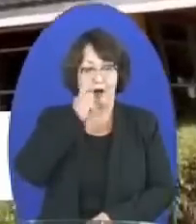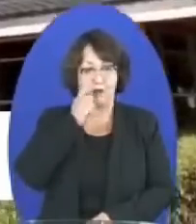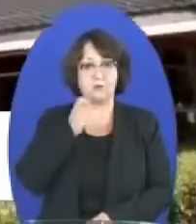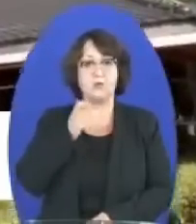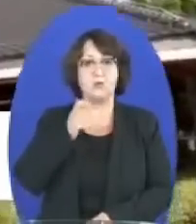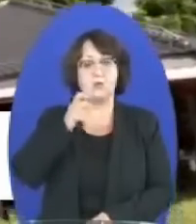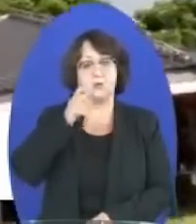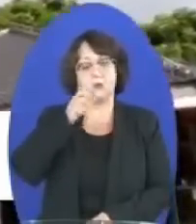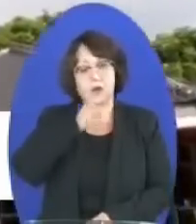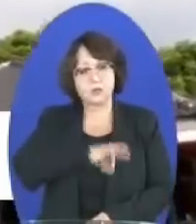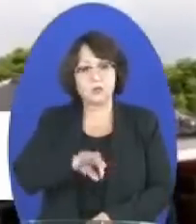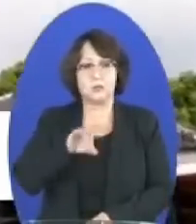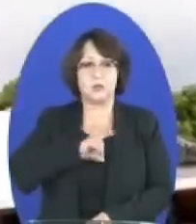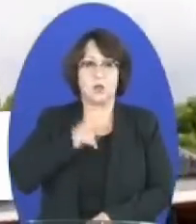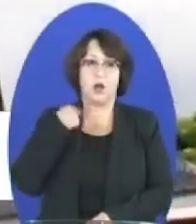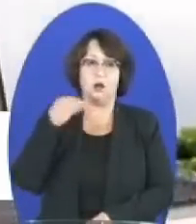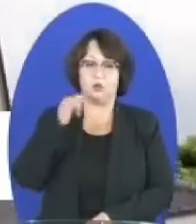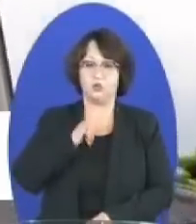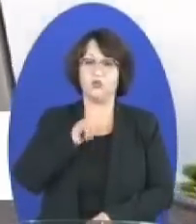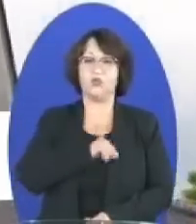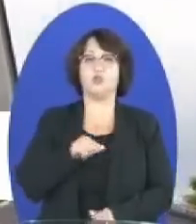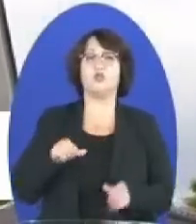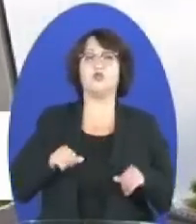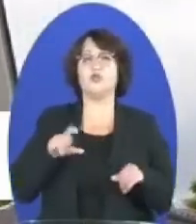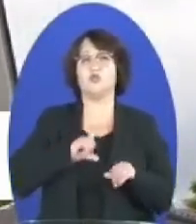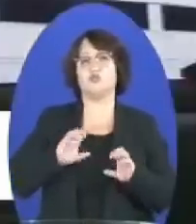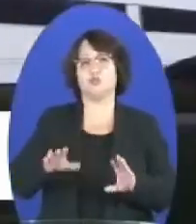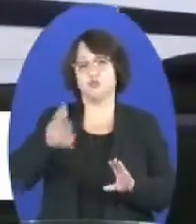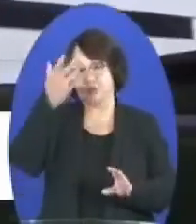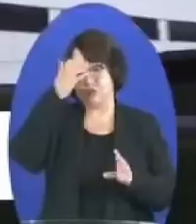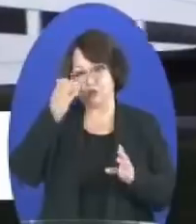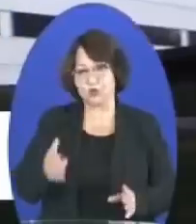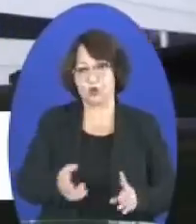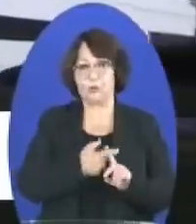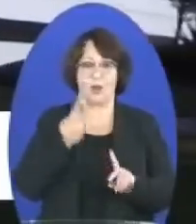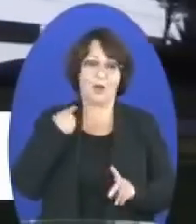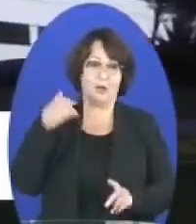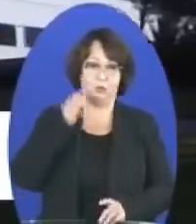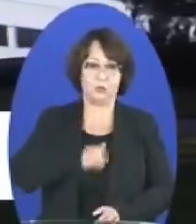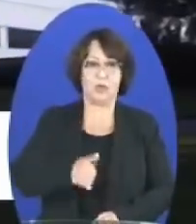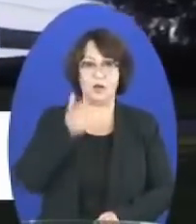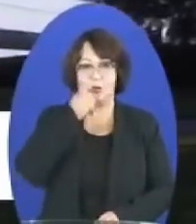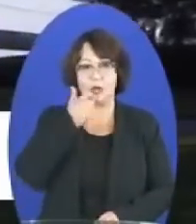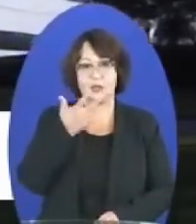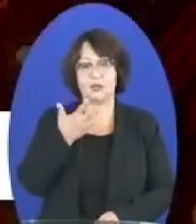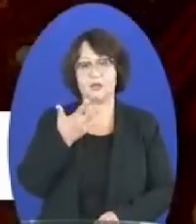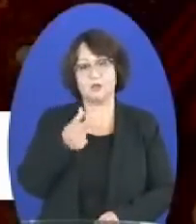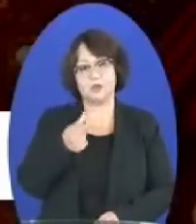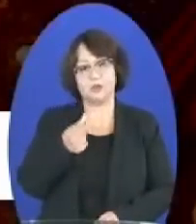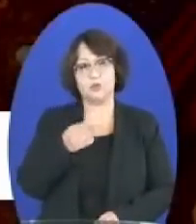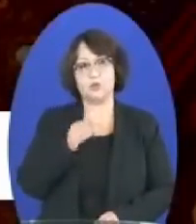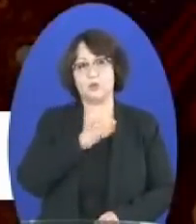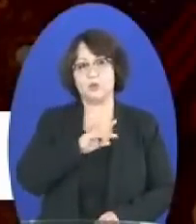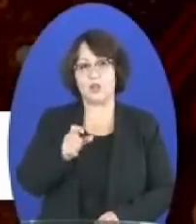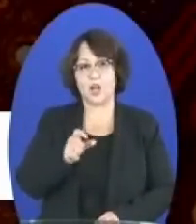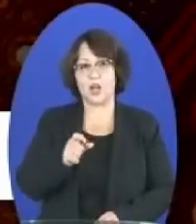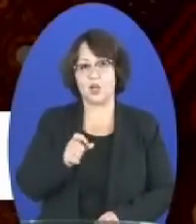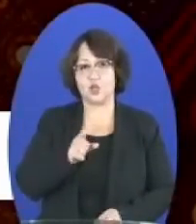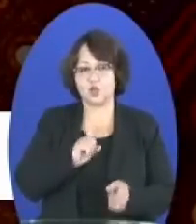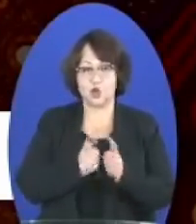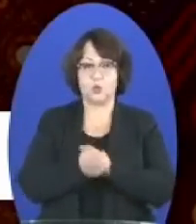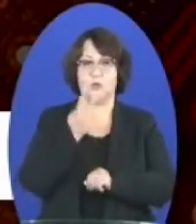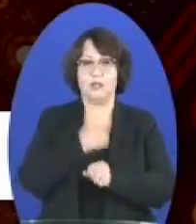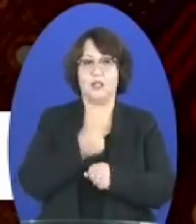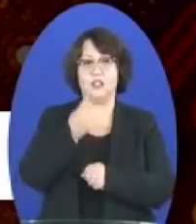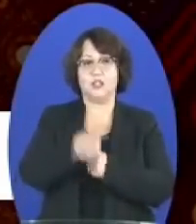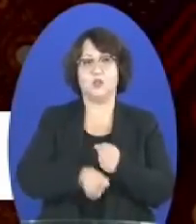Британчуудад нээлттэй үлдэнэ. А гэхдээ засгийн газрын энэ шийдвэрээс болоод Британи улсад гар утсны 5G сүлжээнд шилжих үйл явц 1 жилээр хойшлох юм